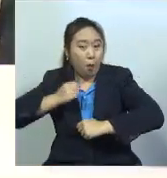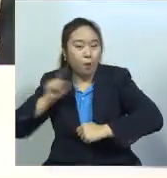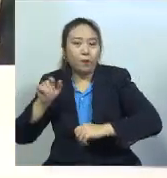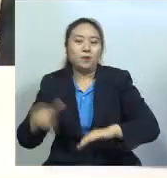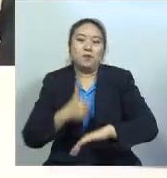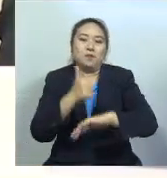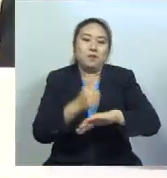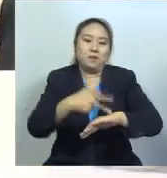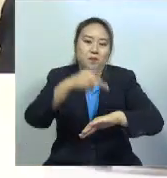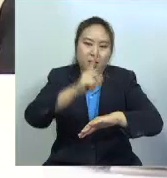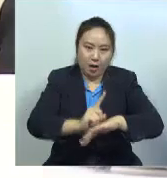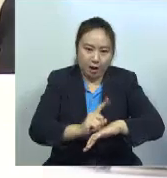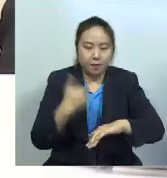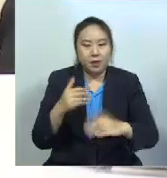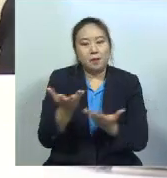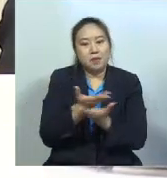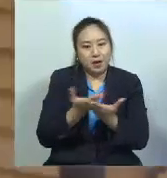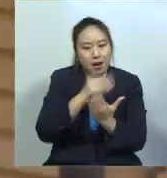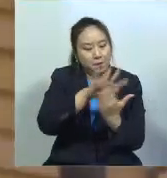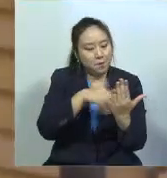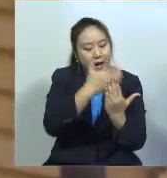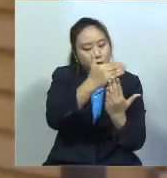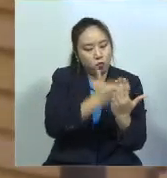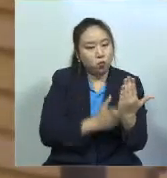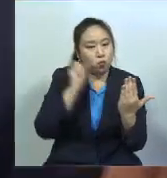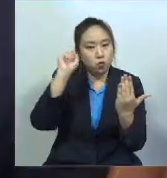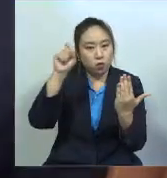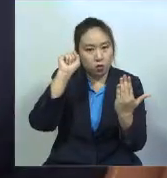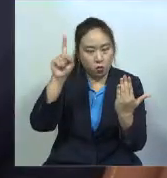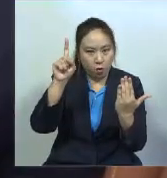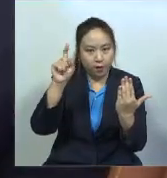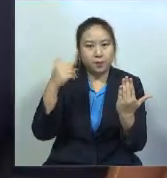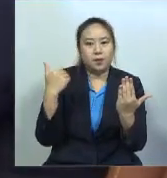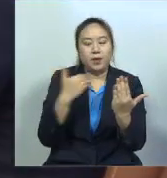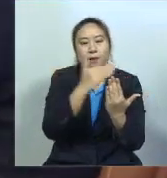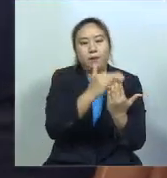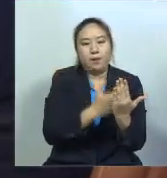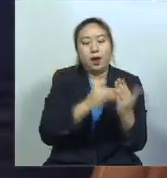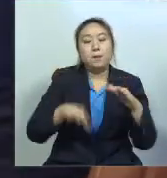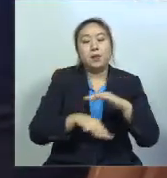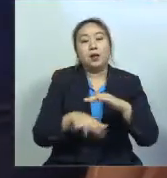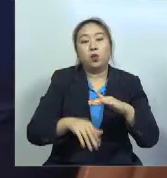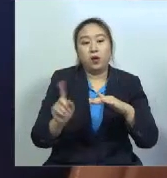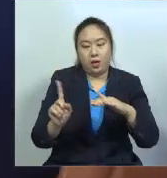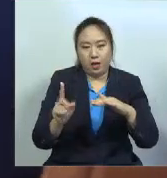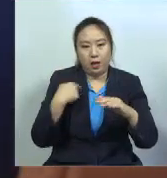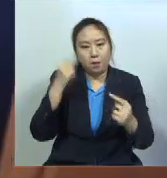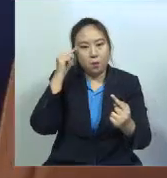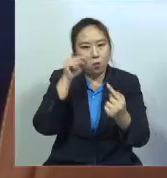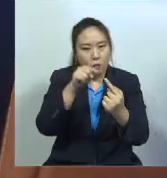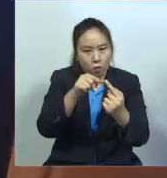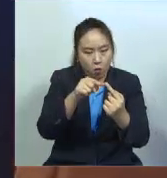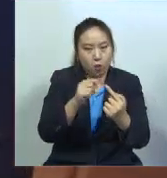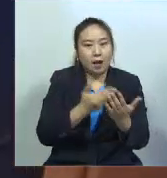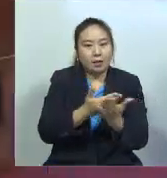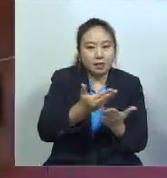ธานซึ่งก็จะมีการพิจารณามาตรการเร่งด่วนโดยหลักการออกมาตรการเร่งด่วนเบื้องต้นก็คือว่าจะมุ่งกระตุ้นการ